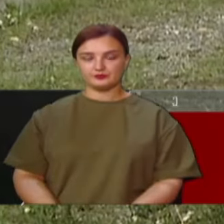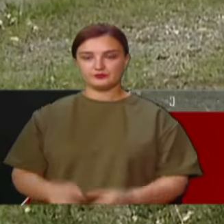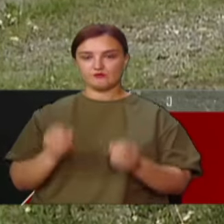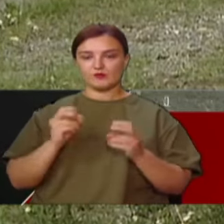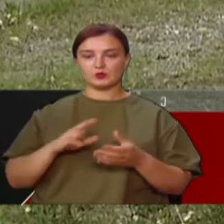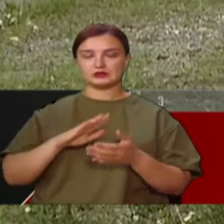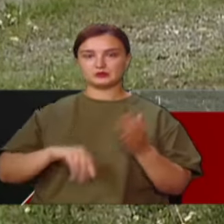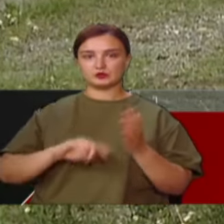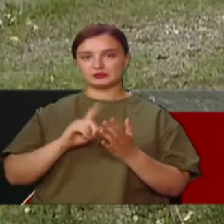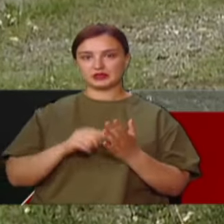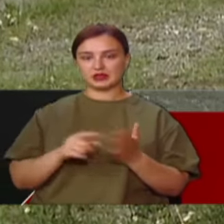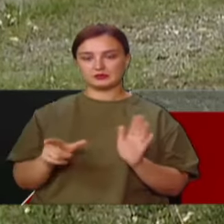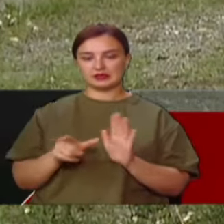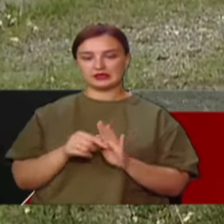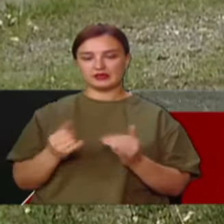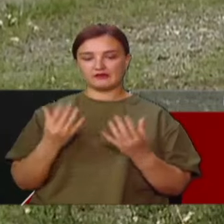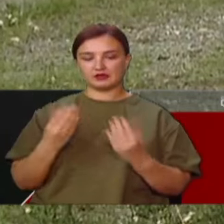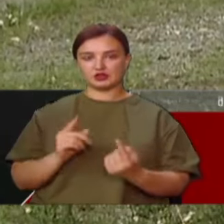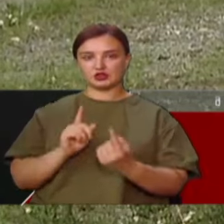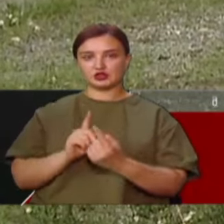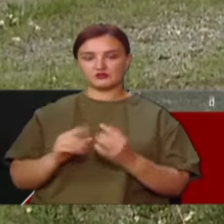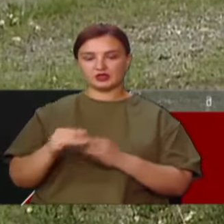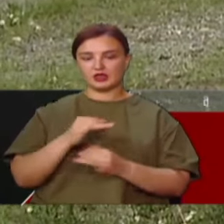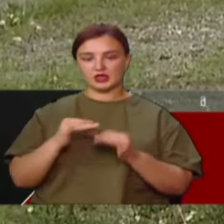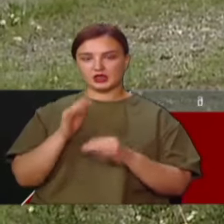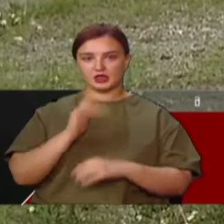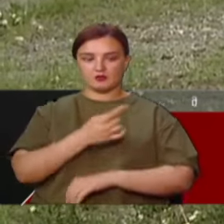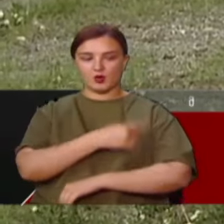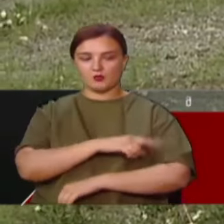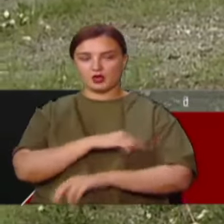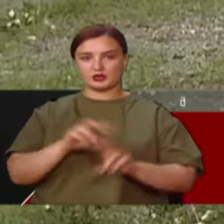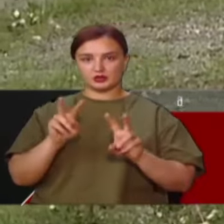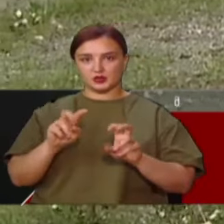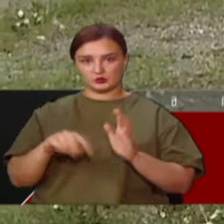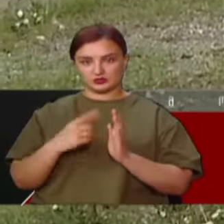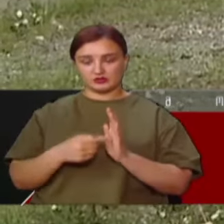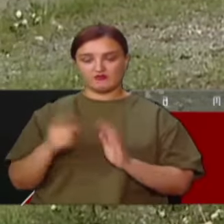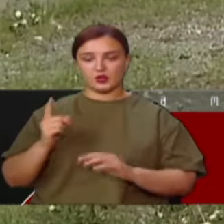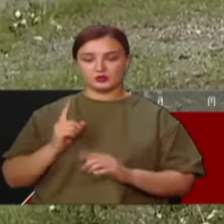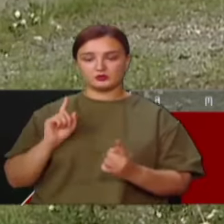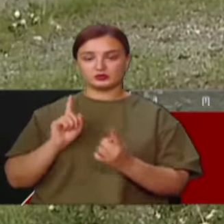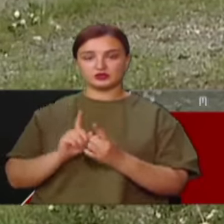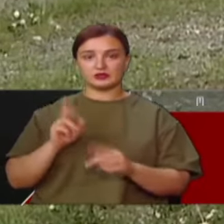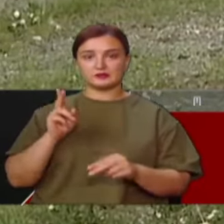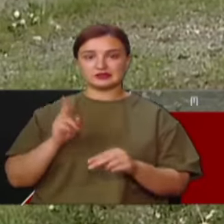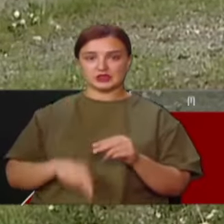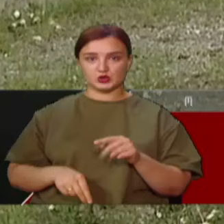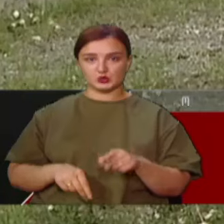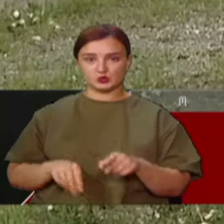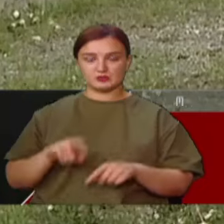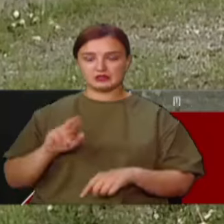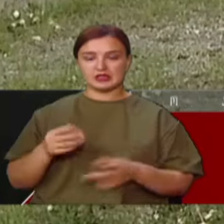უსაფრთხოების საკითხებთან ერთად დღევანდელ შეხვედრაზე ბუნებრივია განიხილება ჰუმანიტარული საკითხები. ჩვენ ველოდებით შეხვედრის დასრულებას